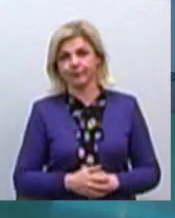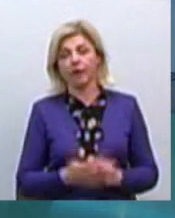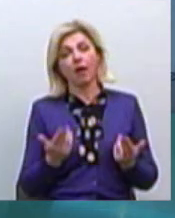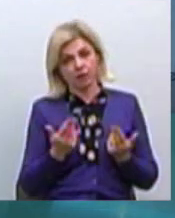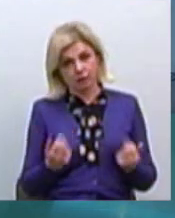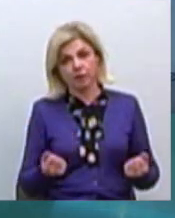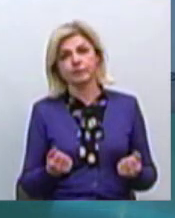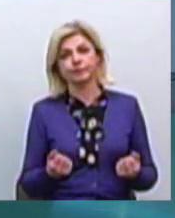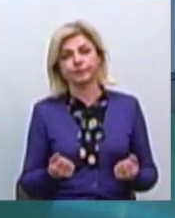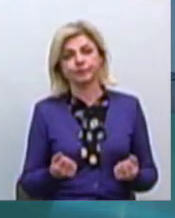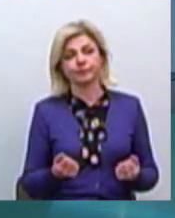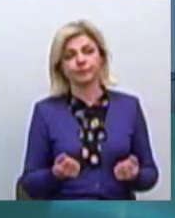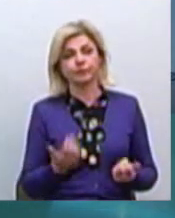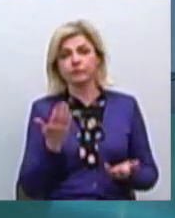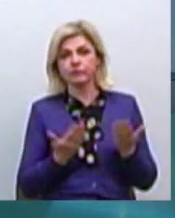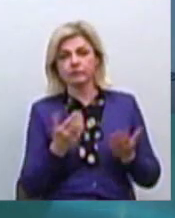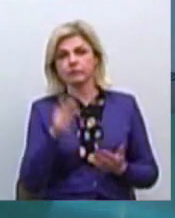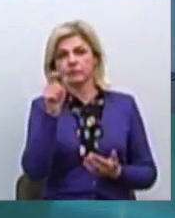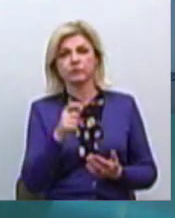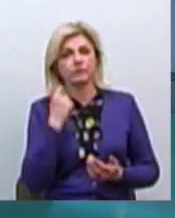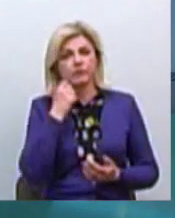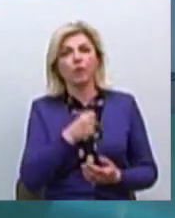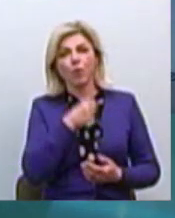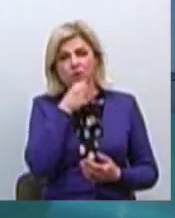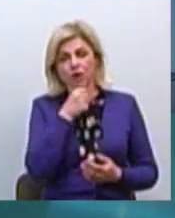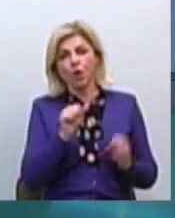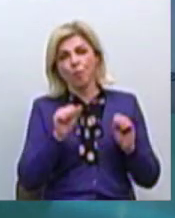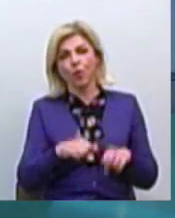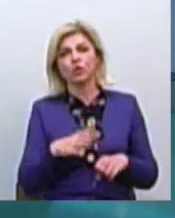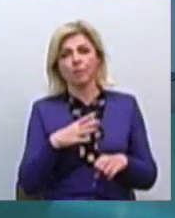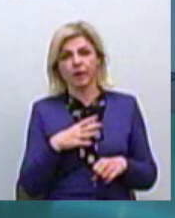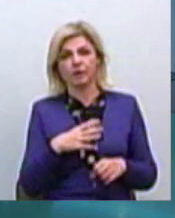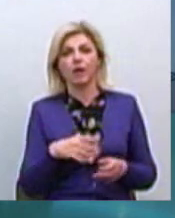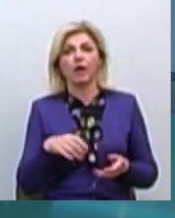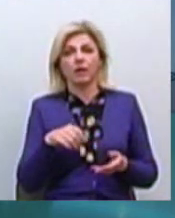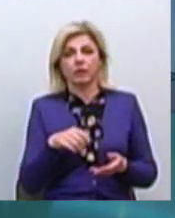Якщо особа похилого віку, вона може бути причасною до